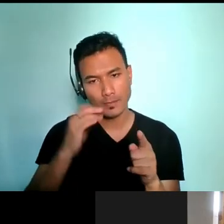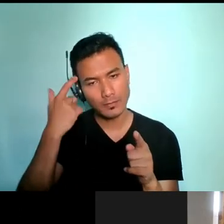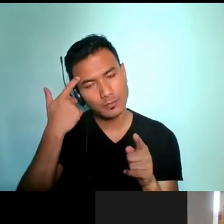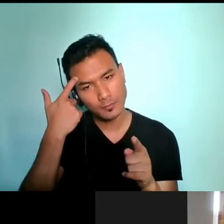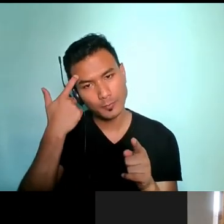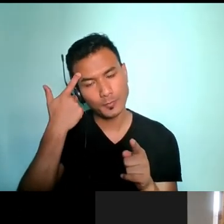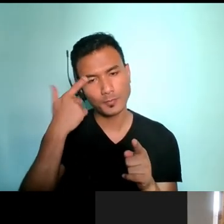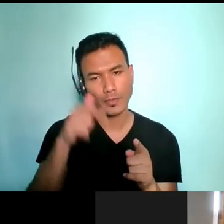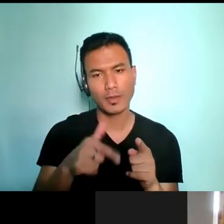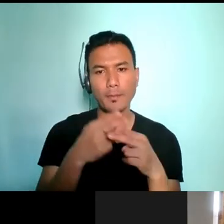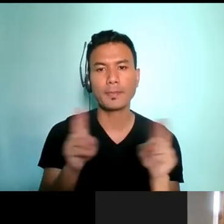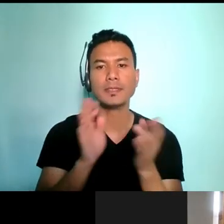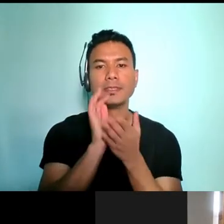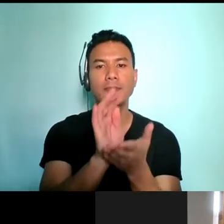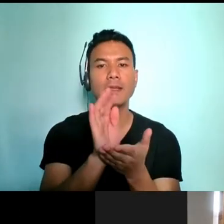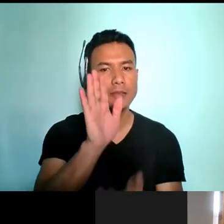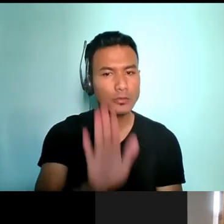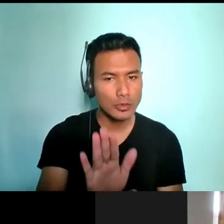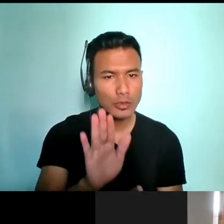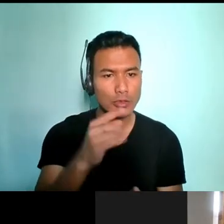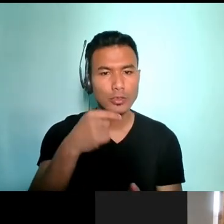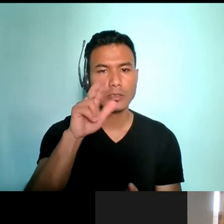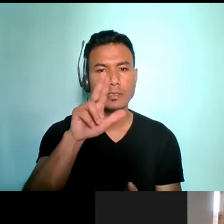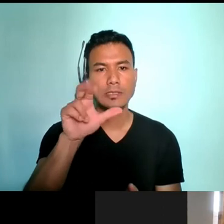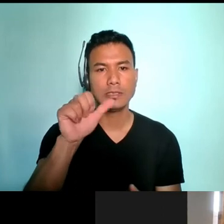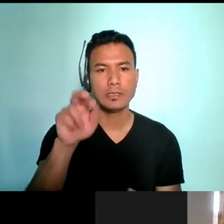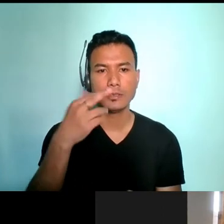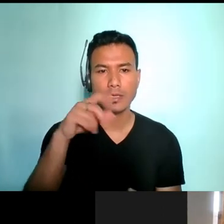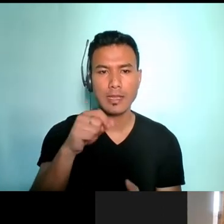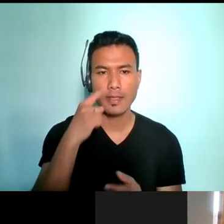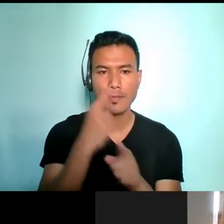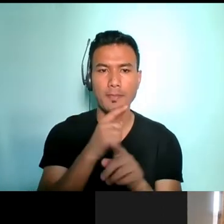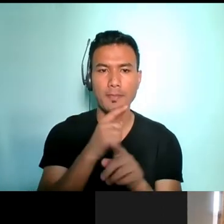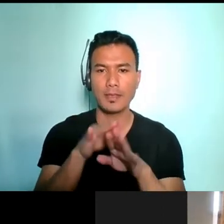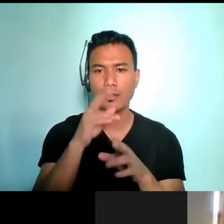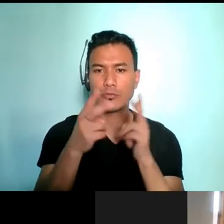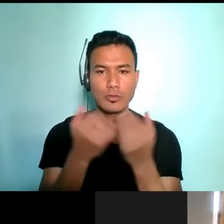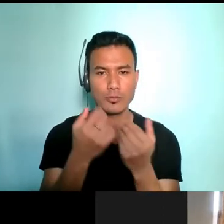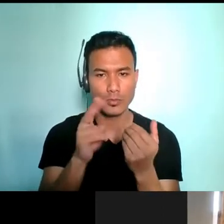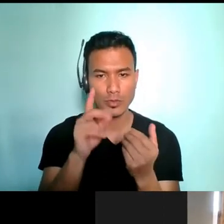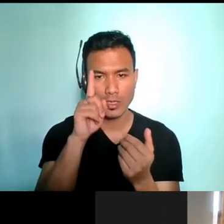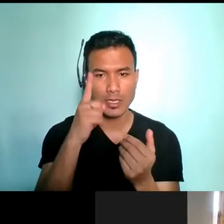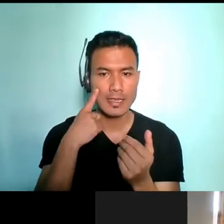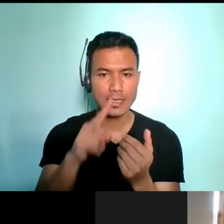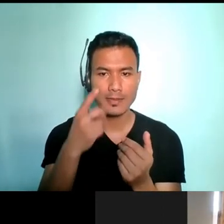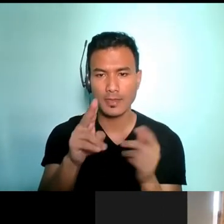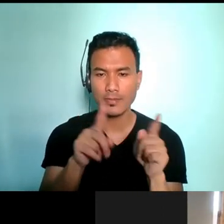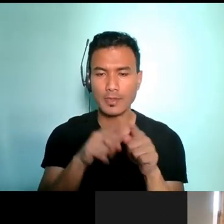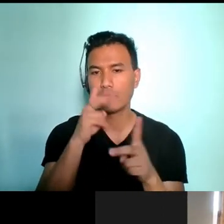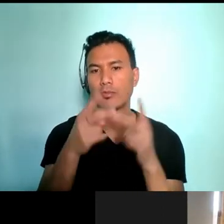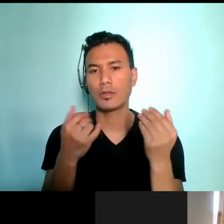एक्सपर्ट, अहिले त फ्री सर्भिसहरू पनि छ, निजला म्यामले थुप्रै नम्बरहरू पनि सेयर गर्नु भएको छ, त्यतातिर गएर एक दिन भए पनि कुरा